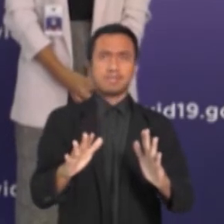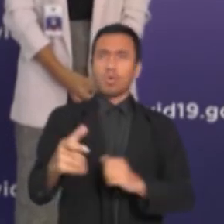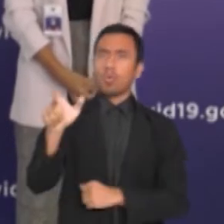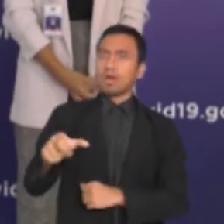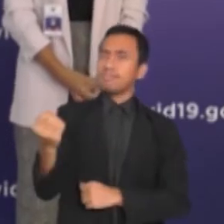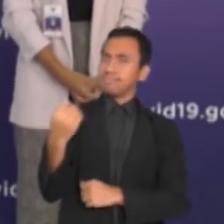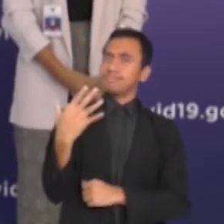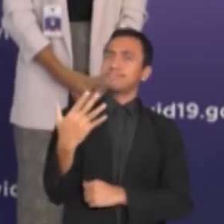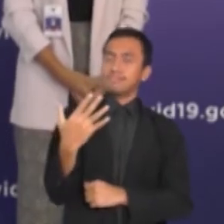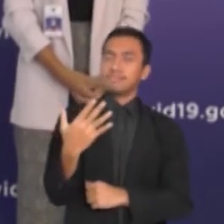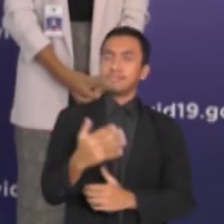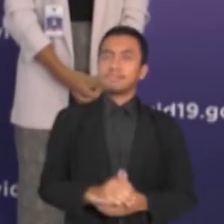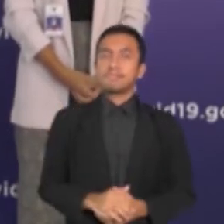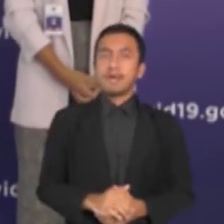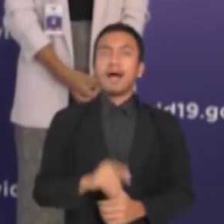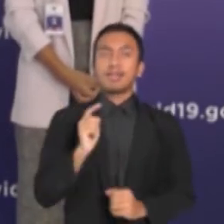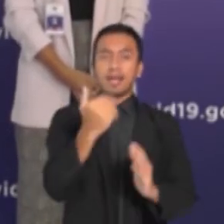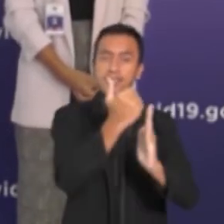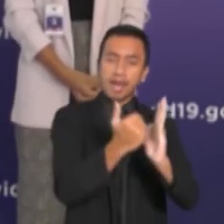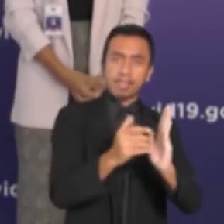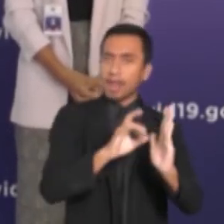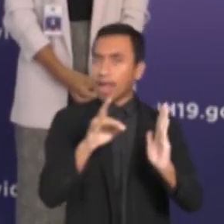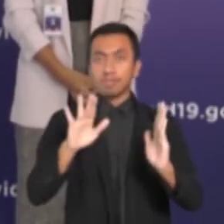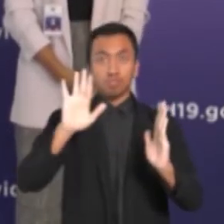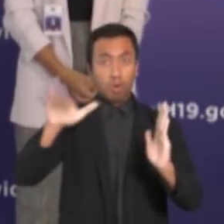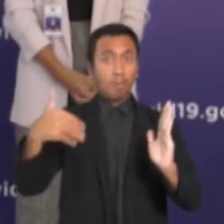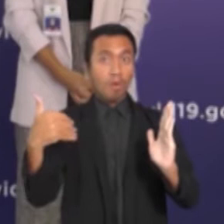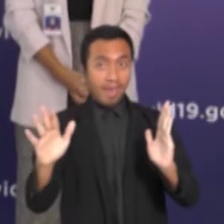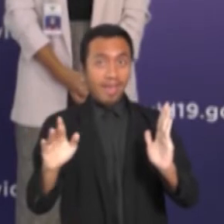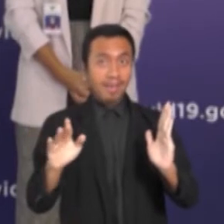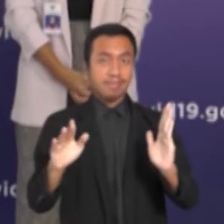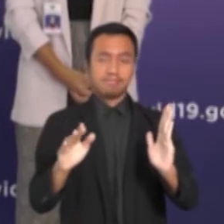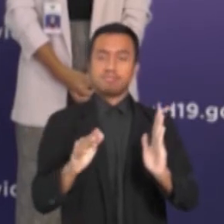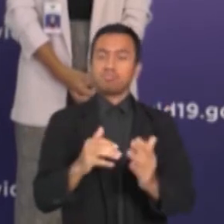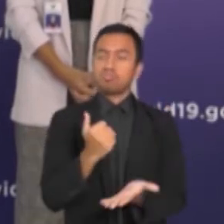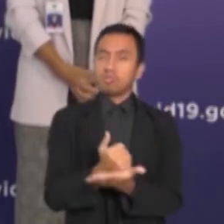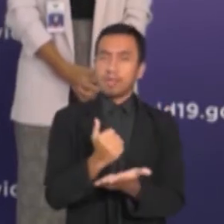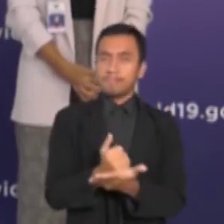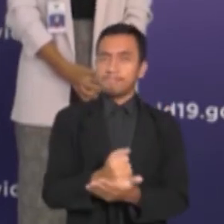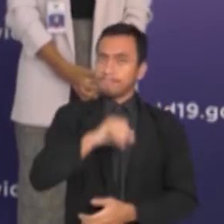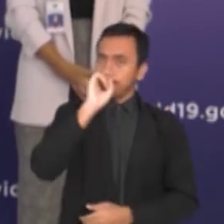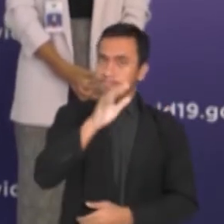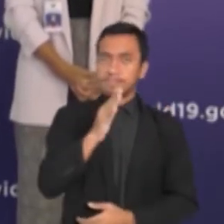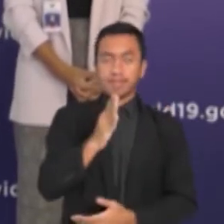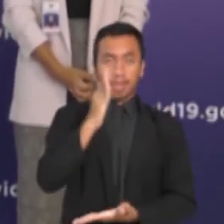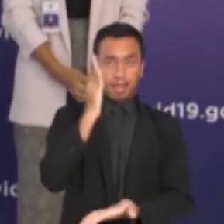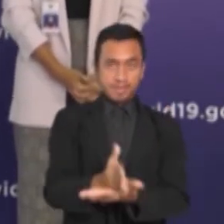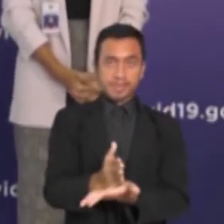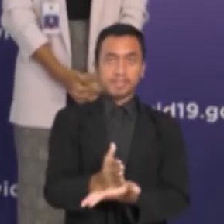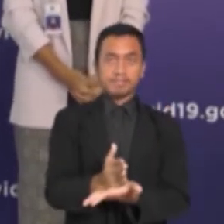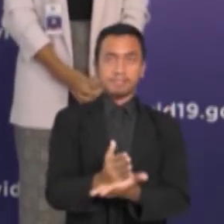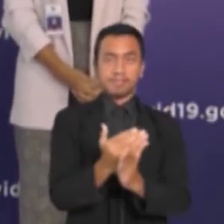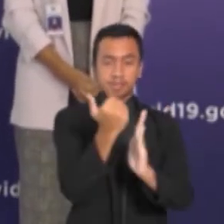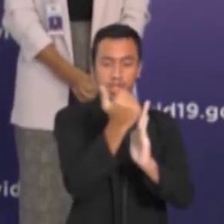atau adanya pelonggaran. Saya tegaskan, tidak ada